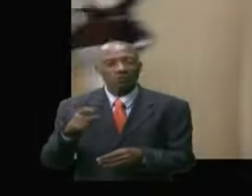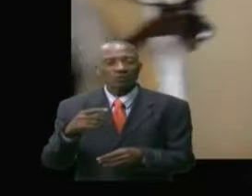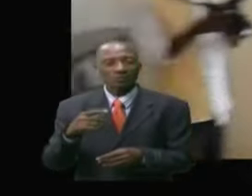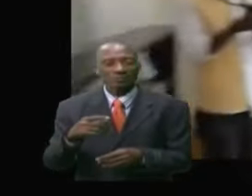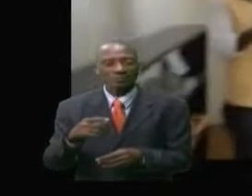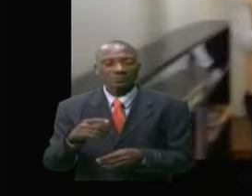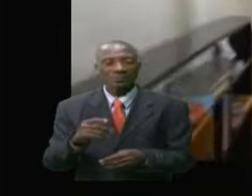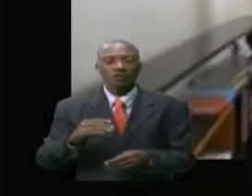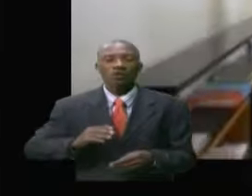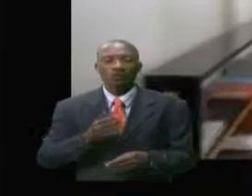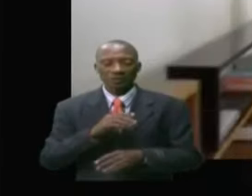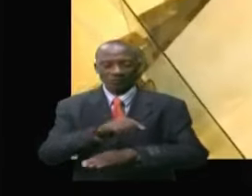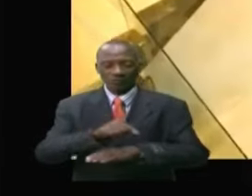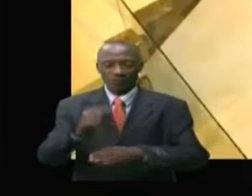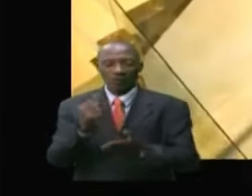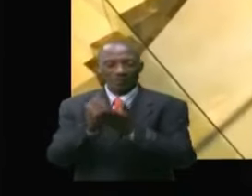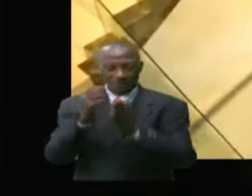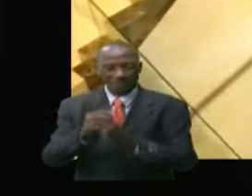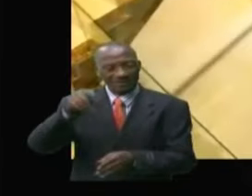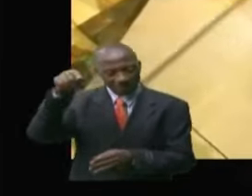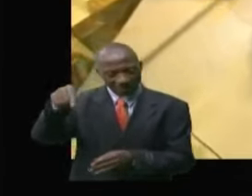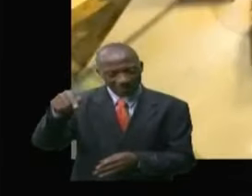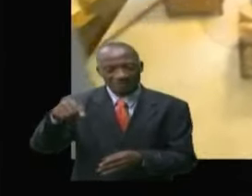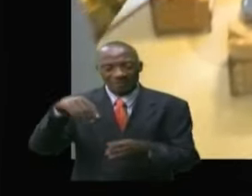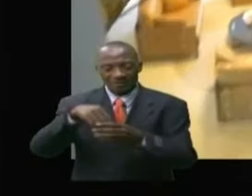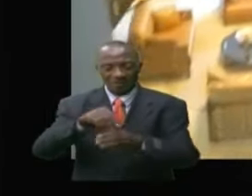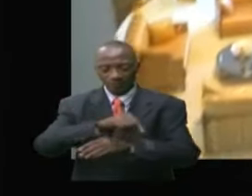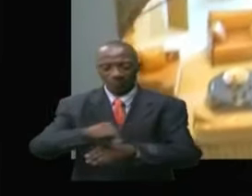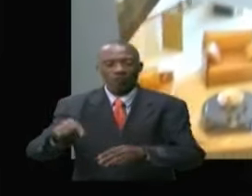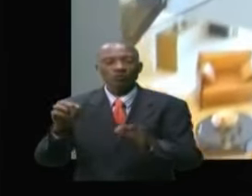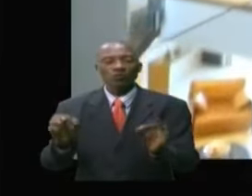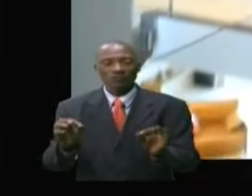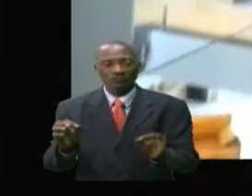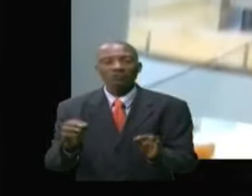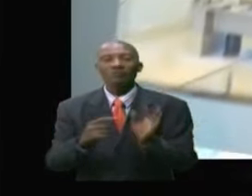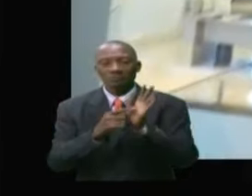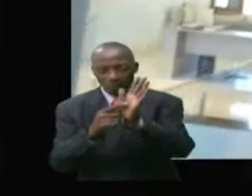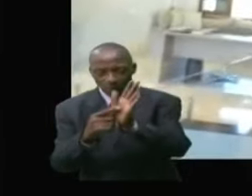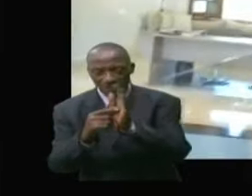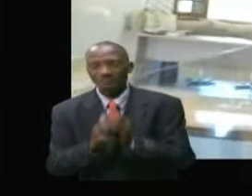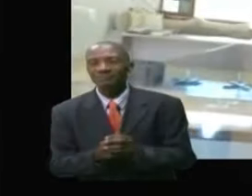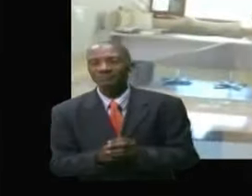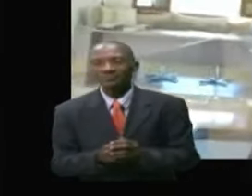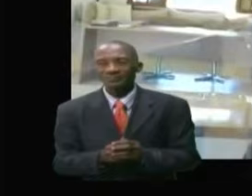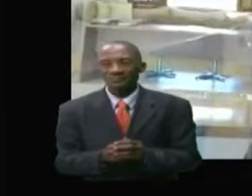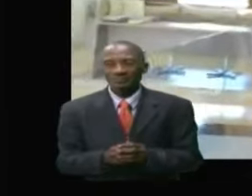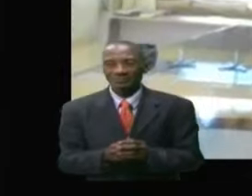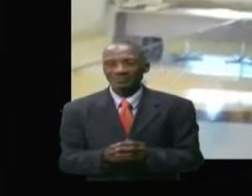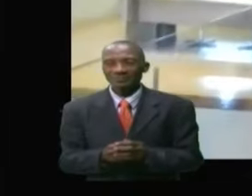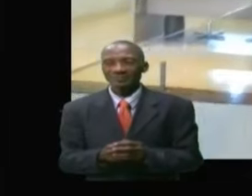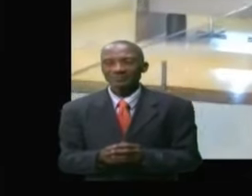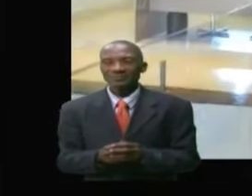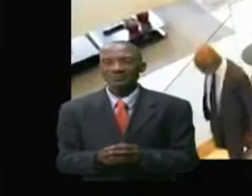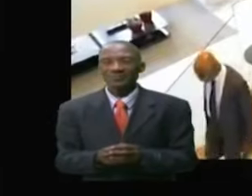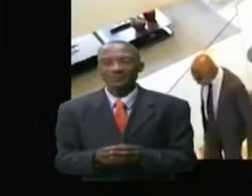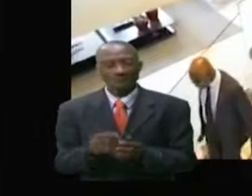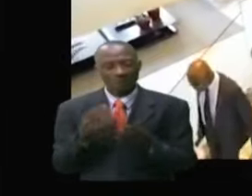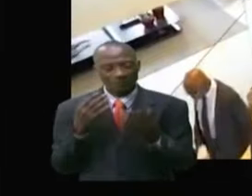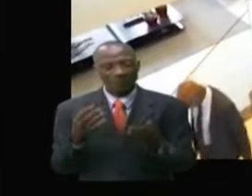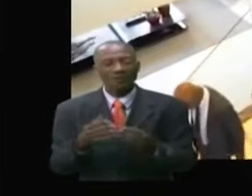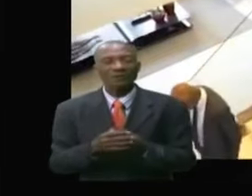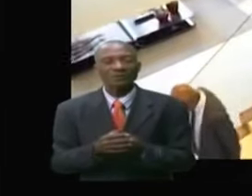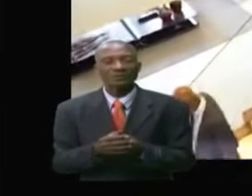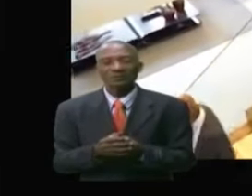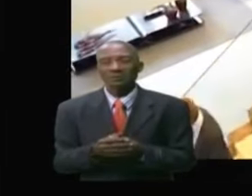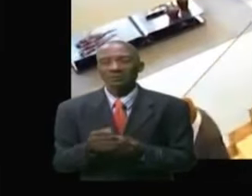diplomatique et la résidence de l'ambassadeur. Rassurée de conditions que proposent les bâtiments, Judith Suminwa s'est proposée de porter